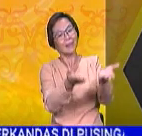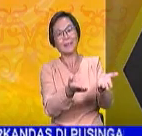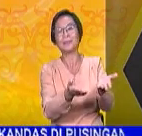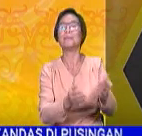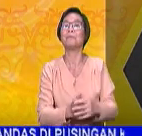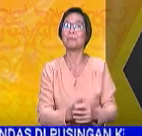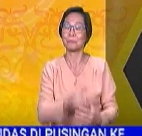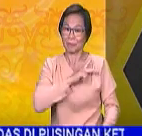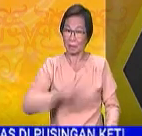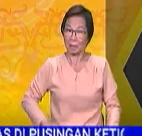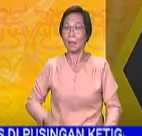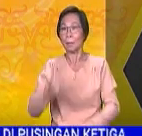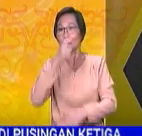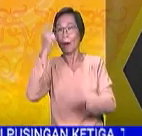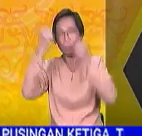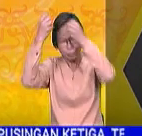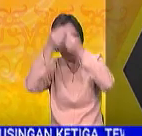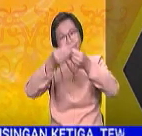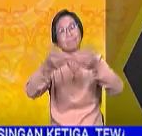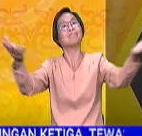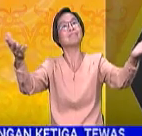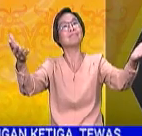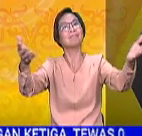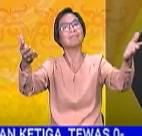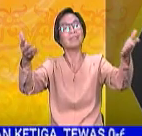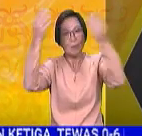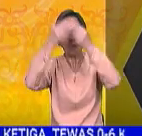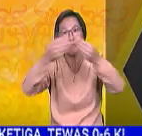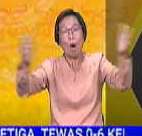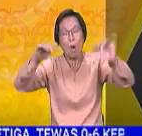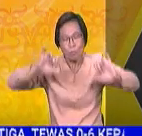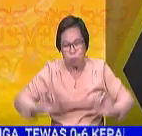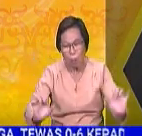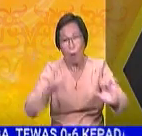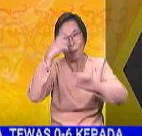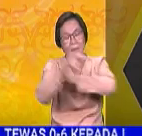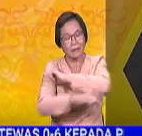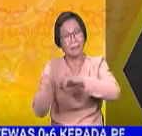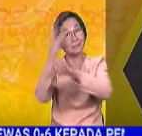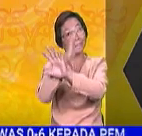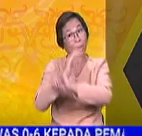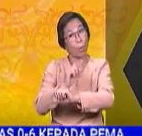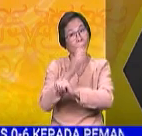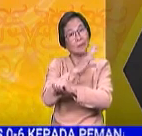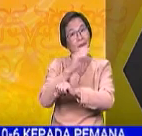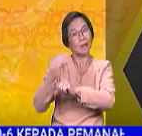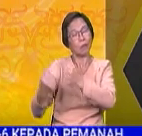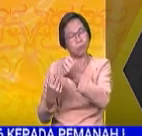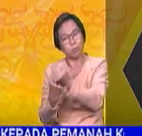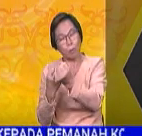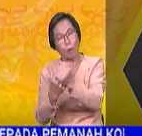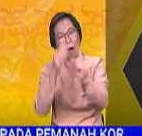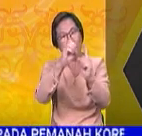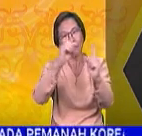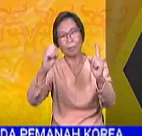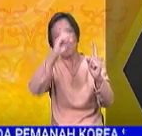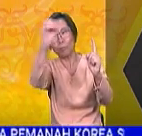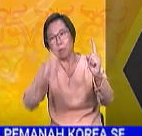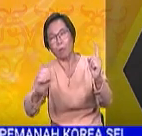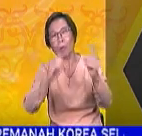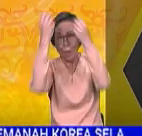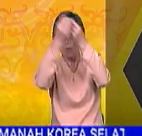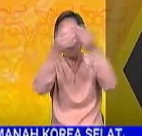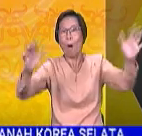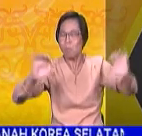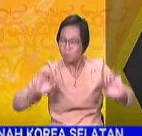al-musthofa bila Syah atas pengikhtisaran proklamasi darurat bagi negeri Serawak serta memberikan sokongan penuh ke atas